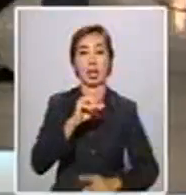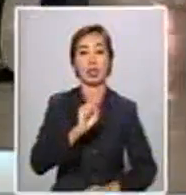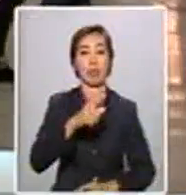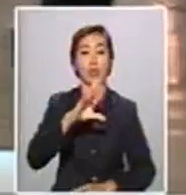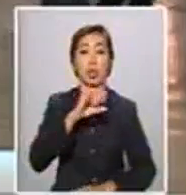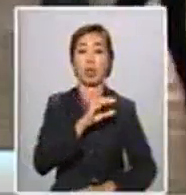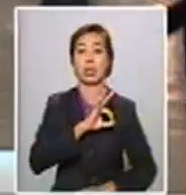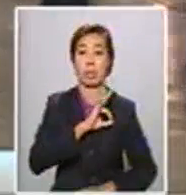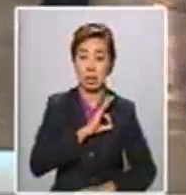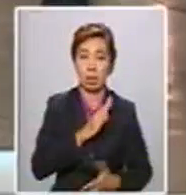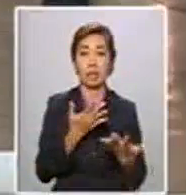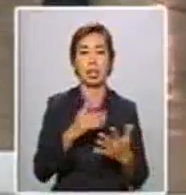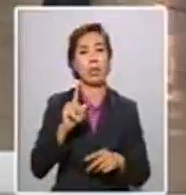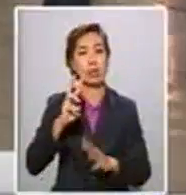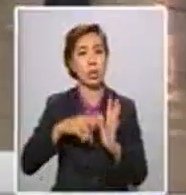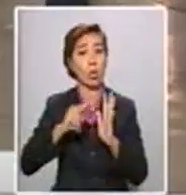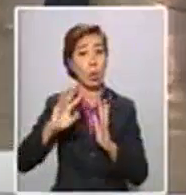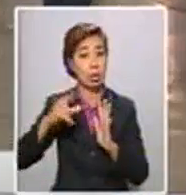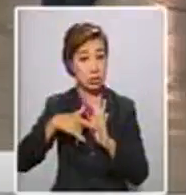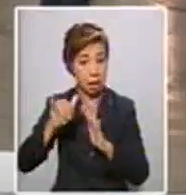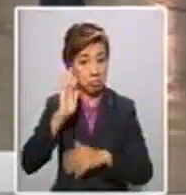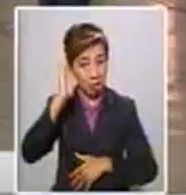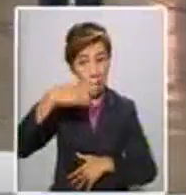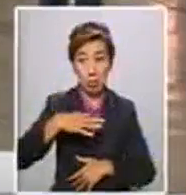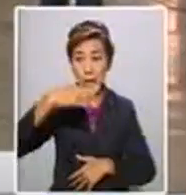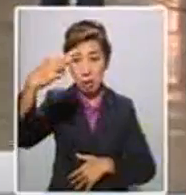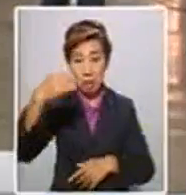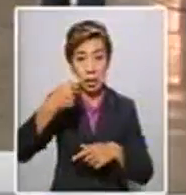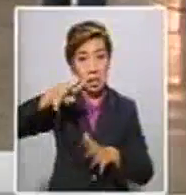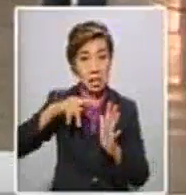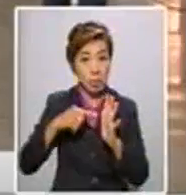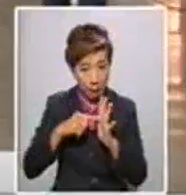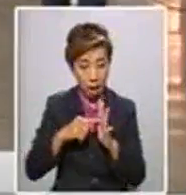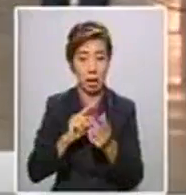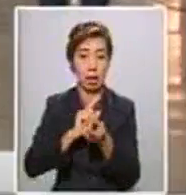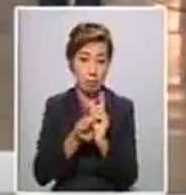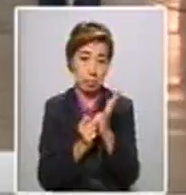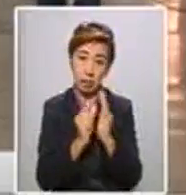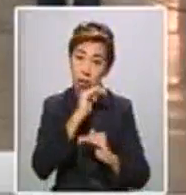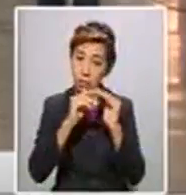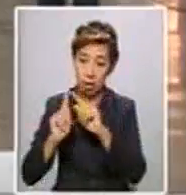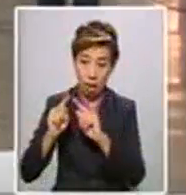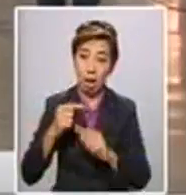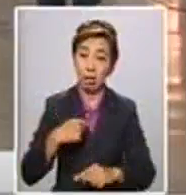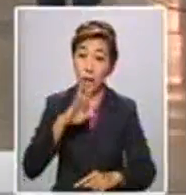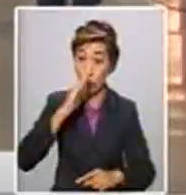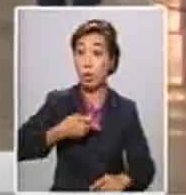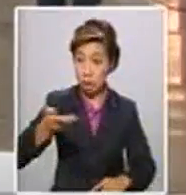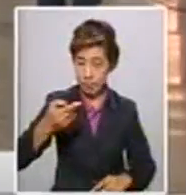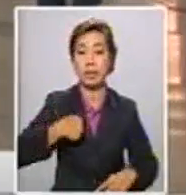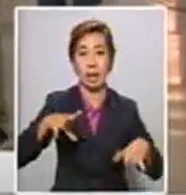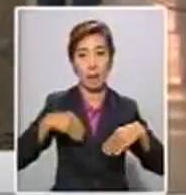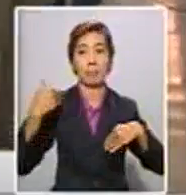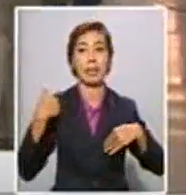ม้แต่ตัวนายวันชัยเองจะไปเป็นสภาขับเคลื่อนหรือไม่นั้นหากมีการเชิญมาก็พร้อมที่จะตอบรับนะครับอย่างไรก็ตามครับคุณกัมพูคุณรัชนี